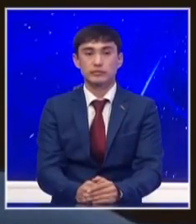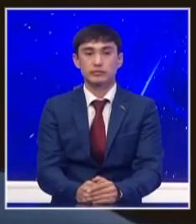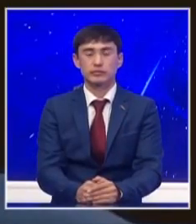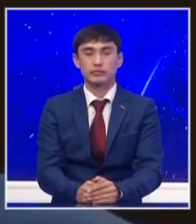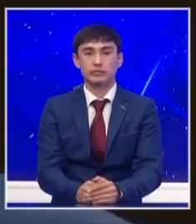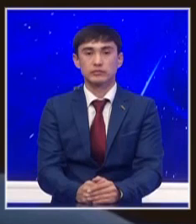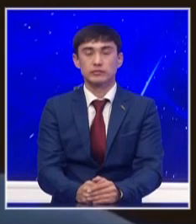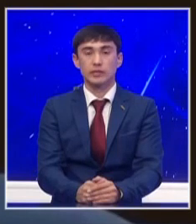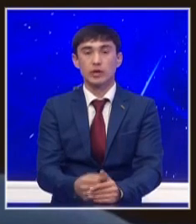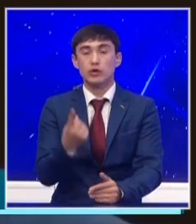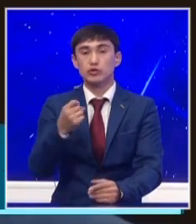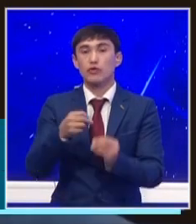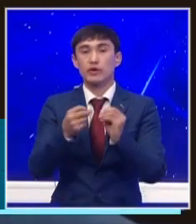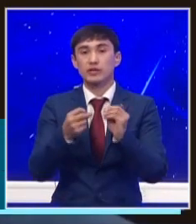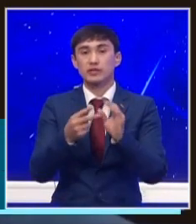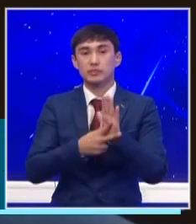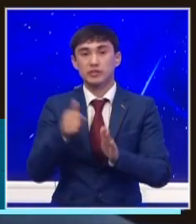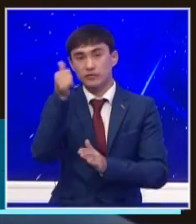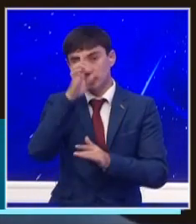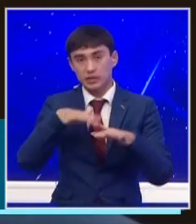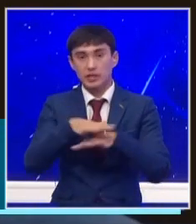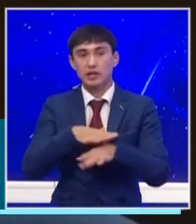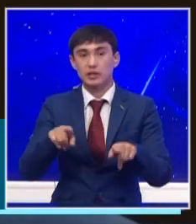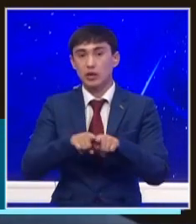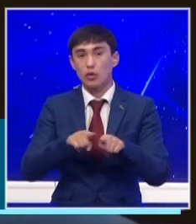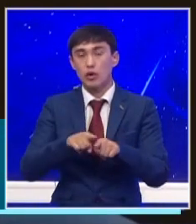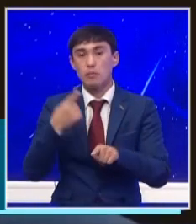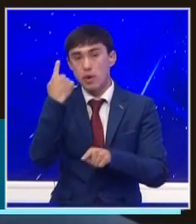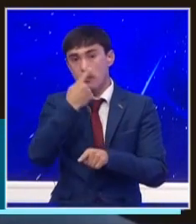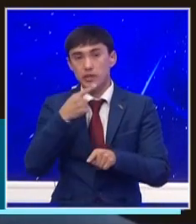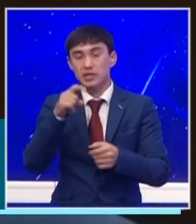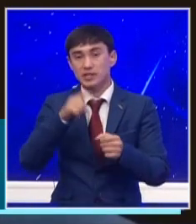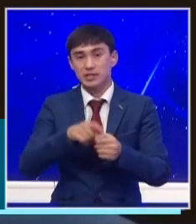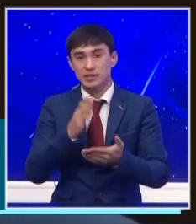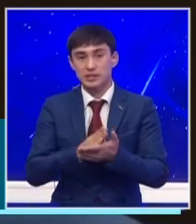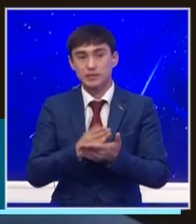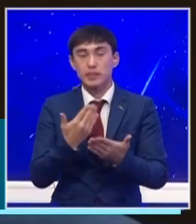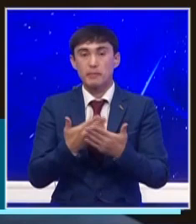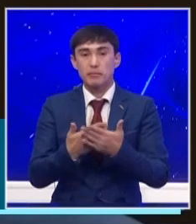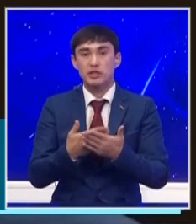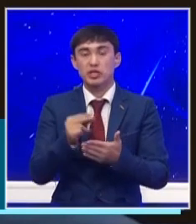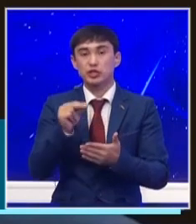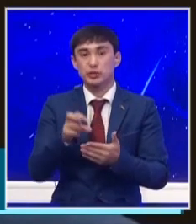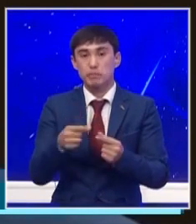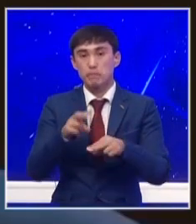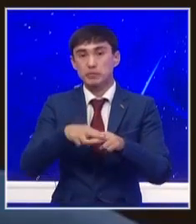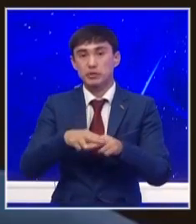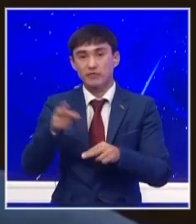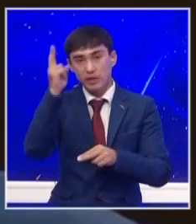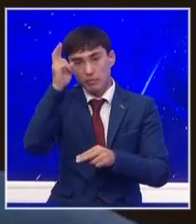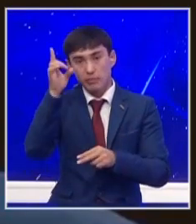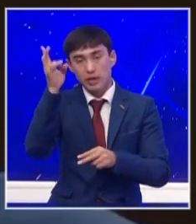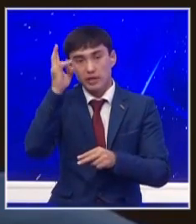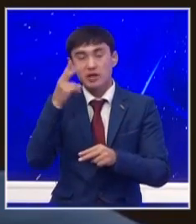Али в 118 странах мира применяется подобная биометрическая регистрация например в чипах паспортов в Германии с